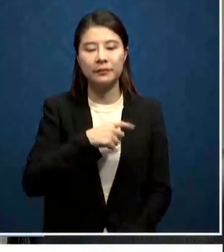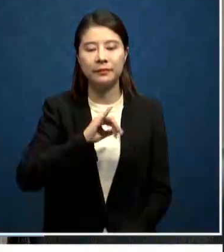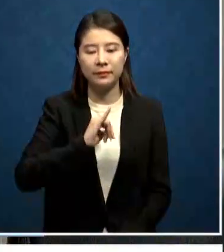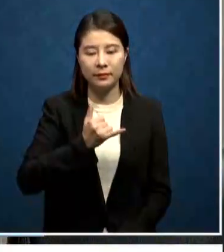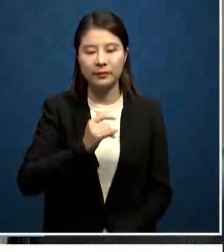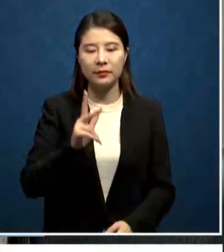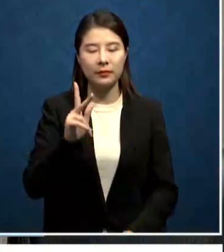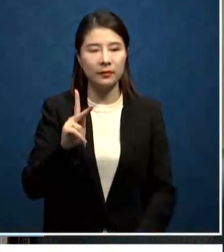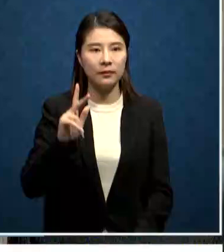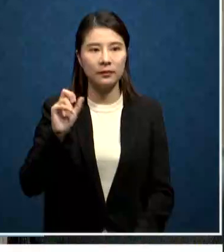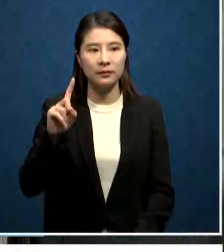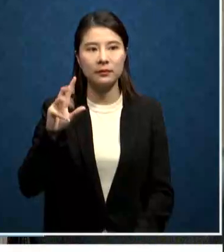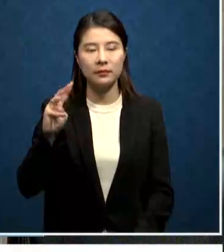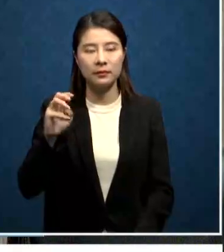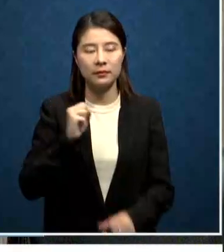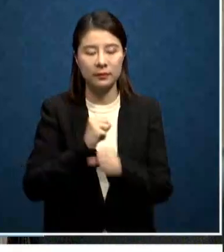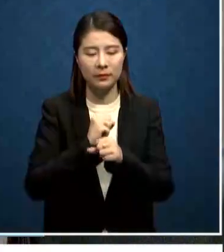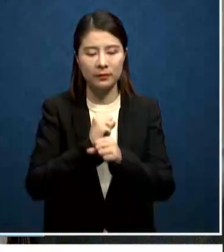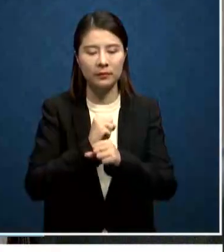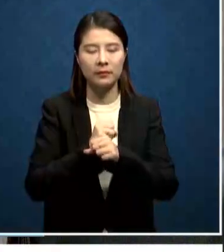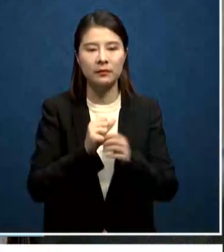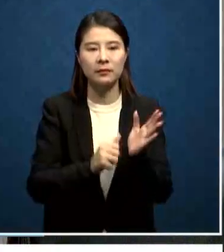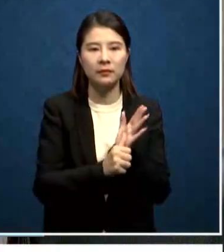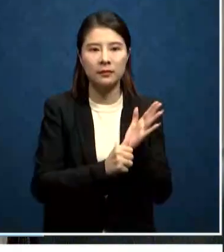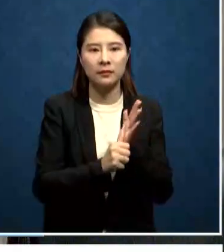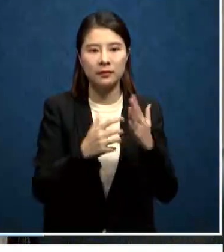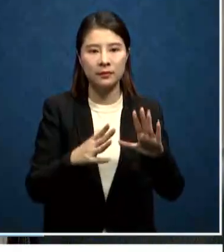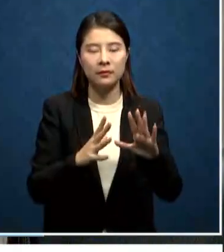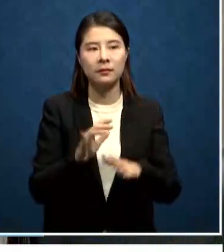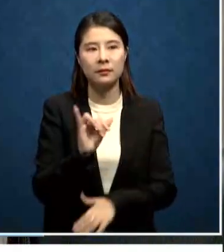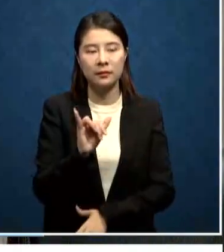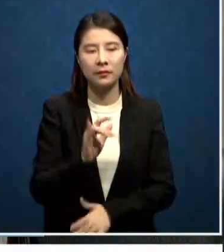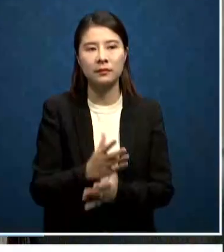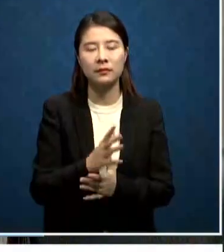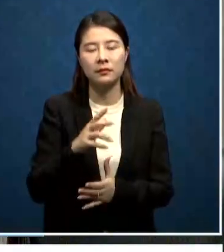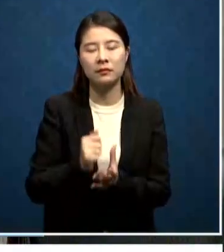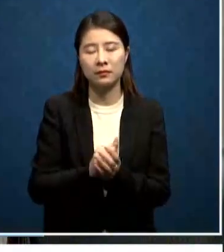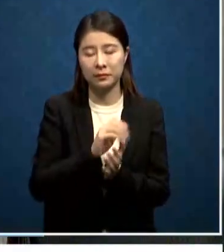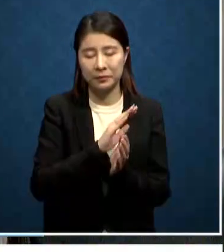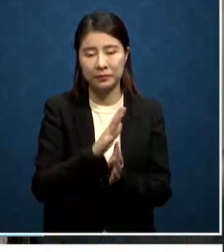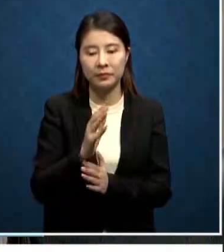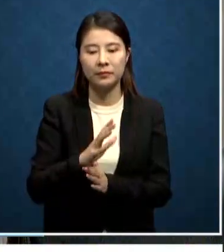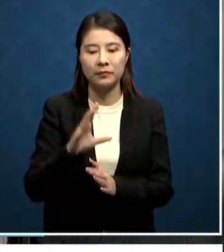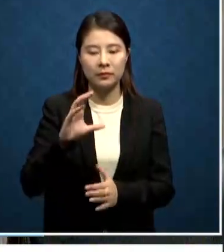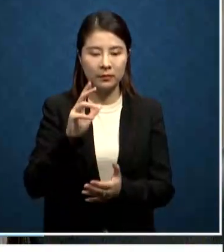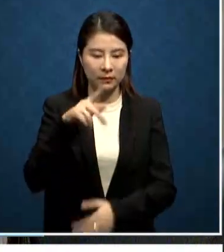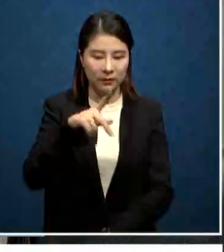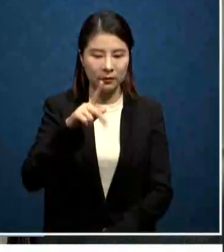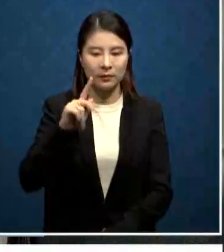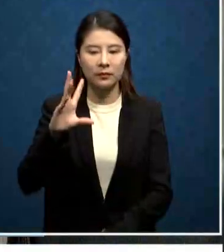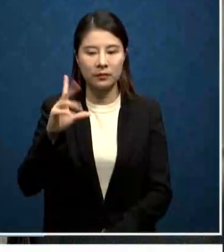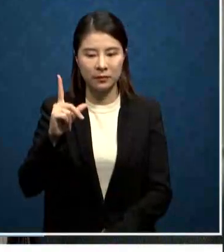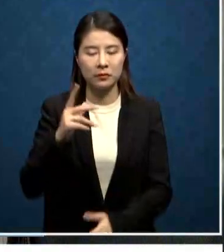แต่ว่าโดยที่ผมเคยอยู่ปปช.มานี่นะครับปปช.ก็จะมีกองทุนนะท่านประธานนะกองทุนปปช.